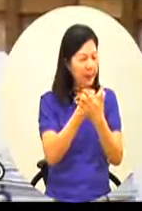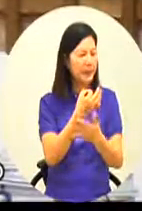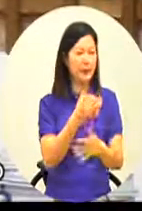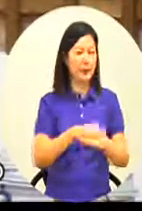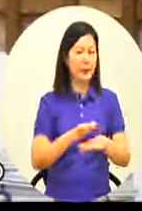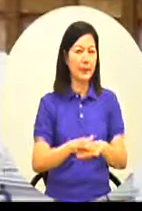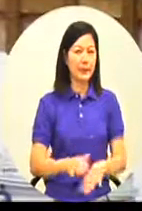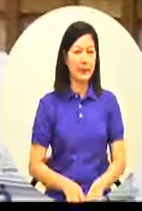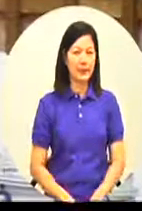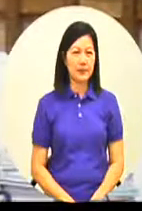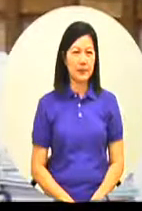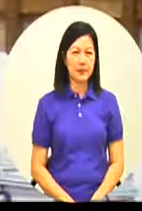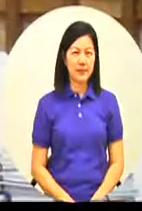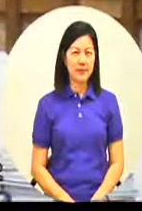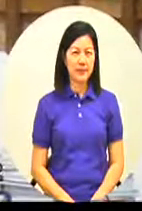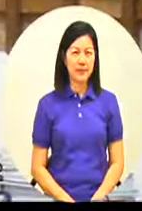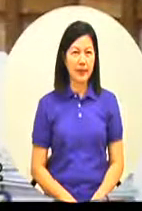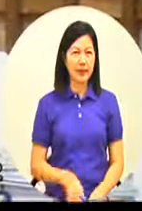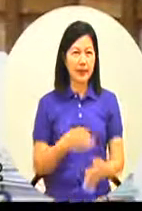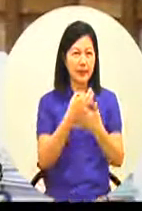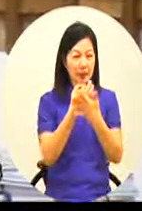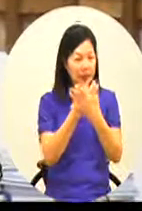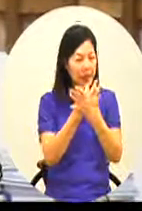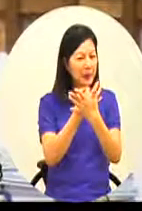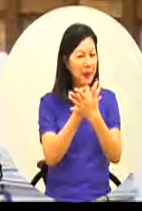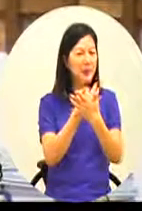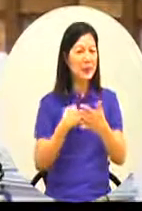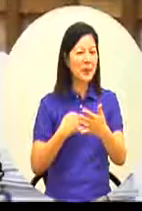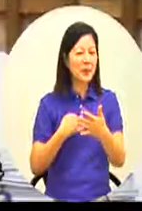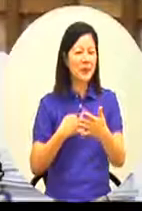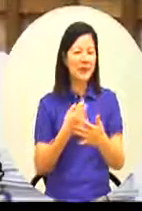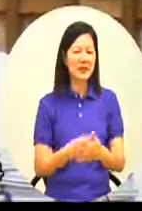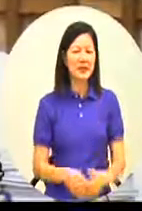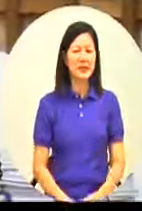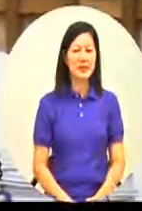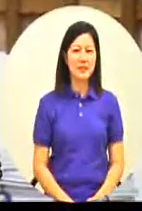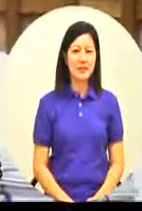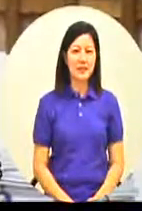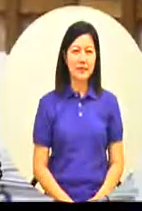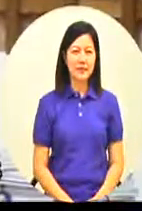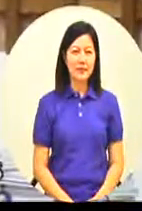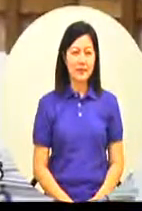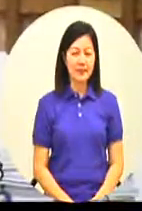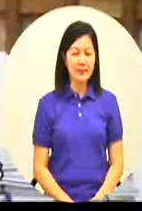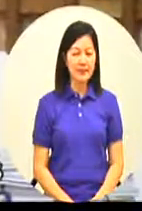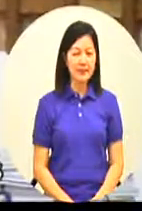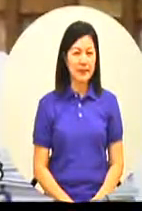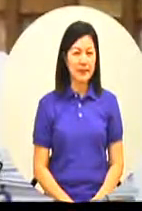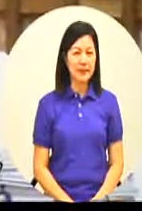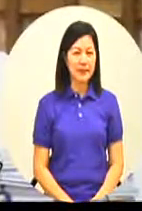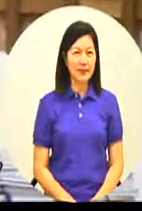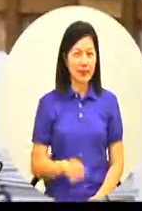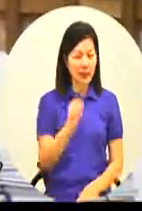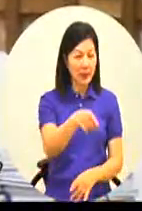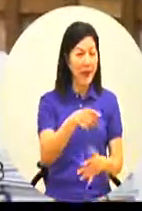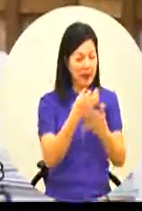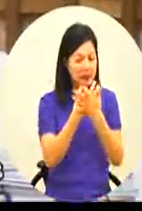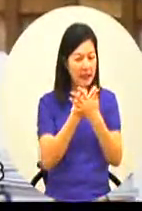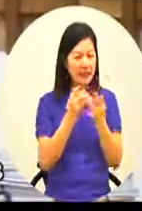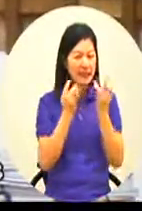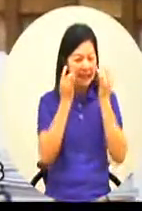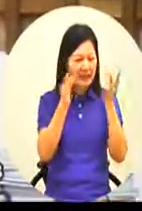免个注音嘛，录音念，我从低歌量安尼着个注音，开支会较念，买菜较求